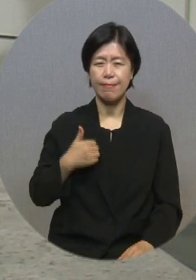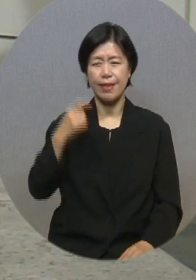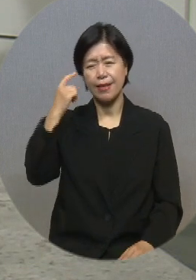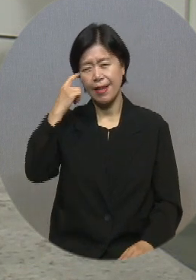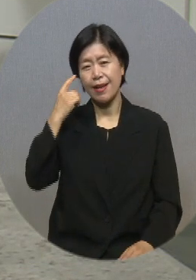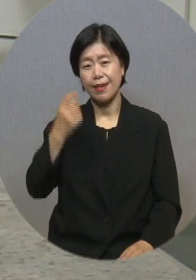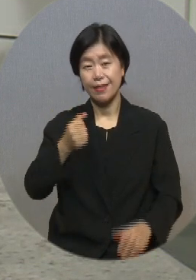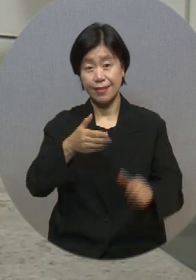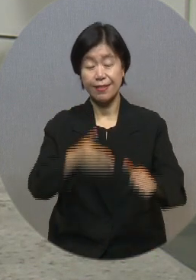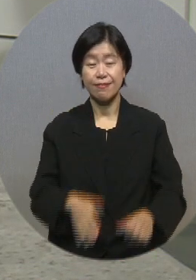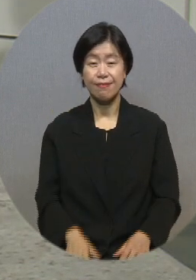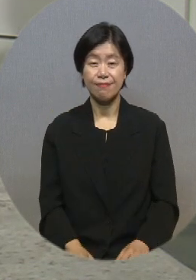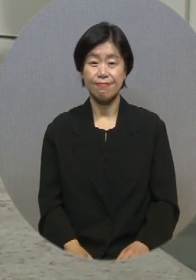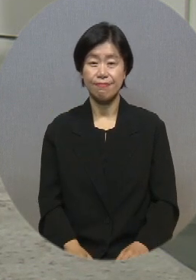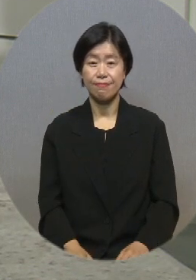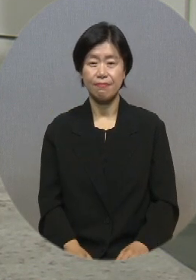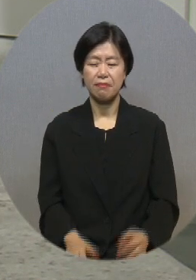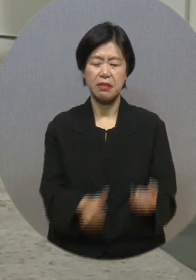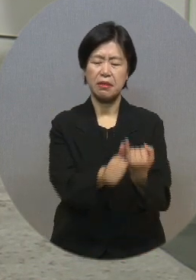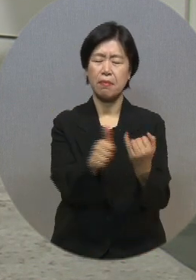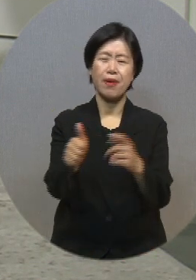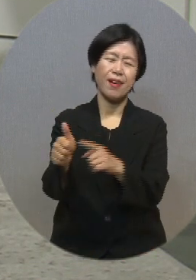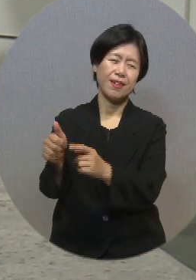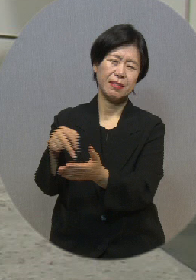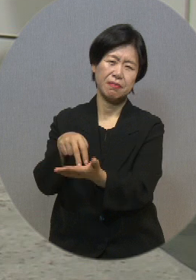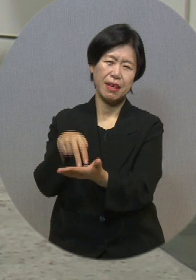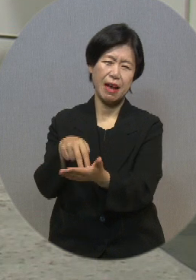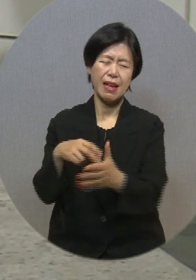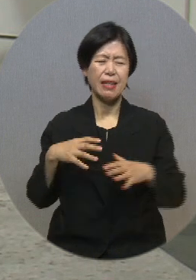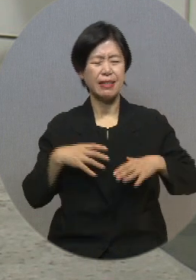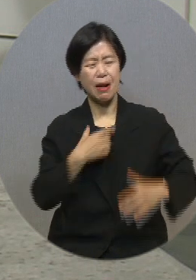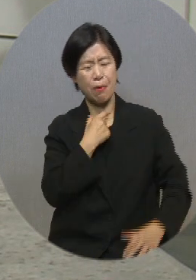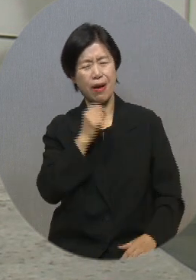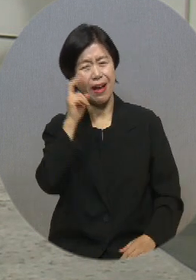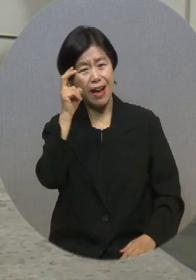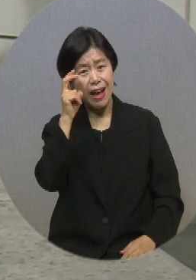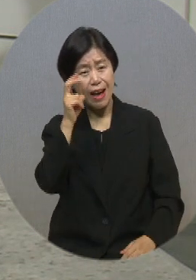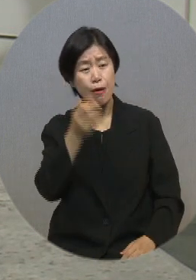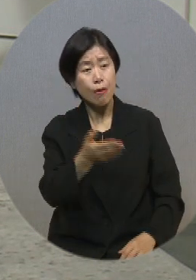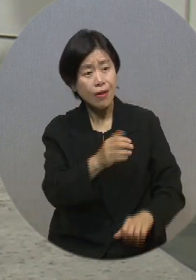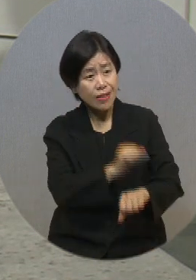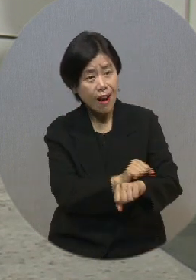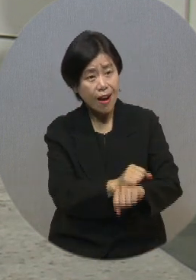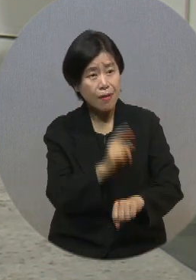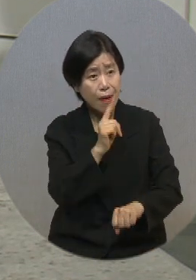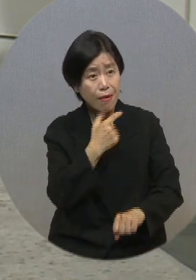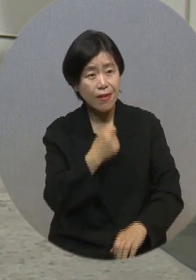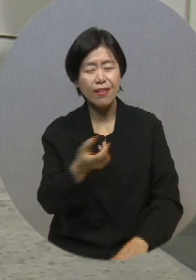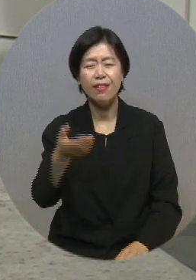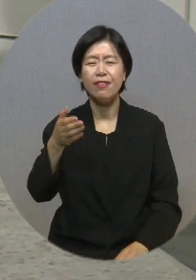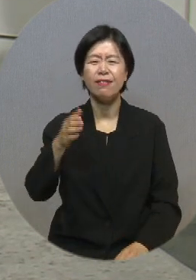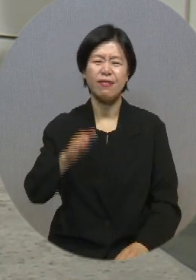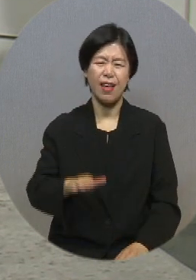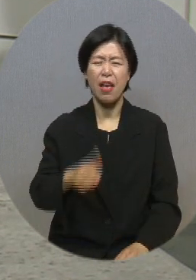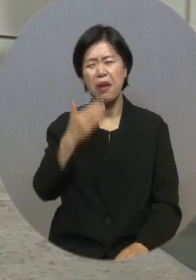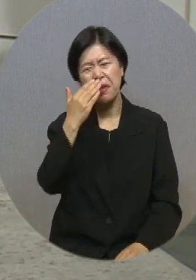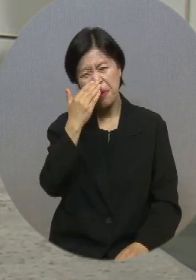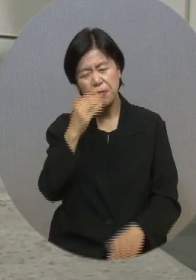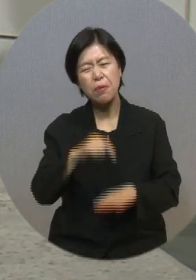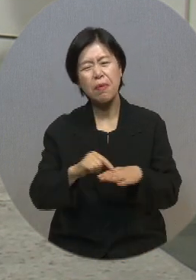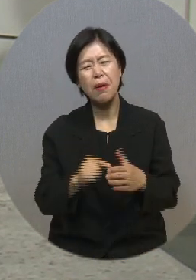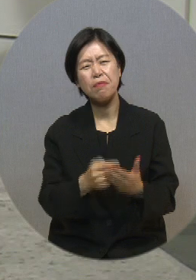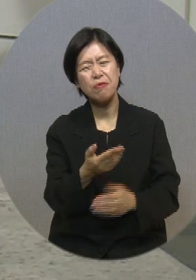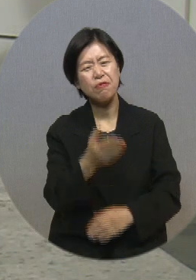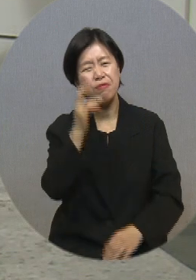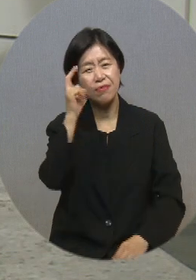그 남편분도 아 자랑하고 싶은데 정말 겸손한 마음으로 그렇죠. 예예. 네. 그러신 거예요. 뛰는 말에 채찍을 덧친다.